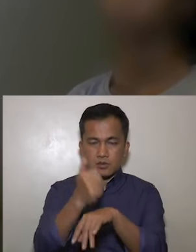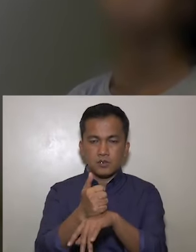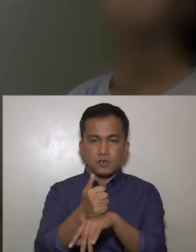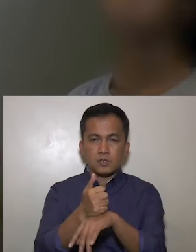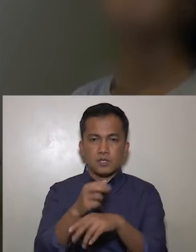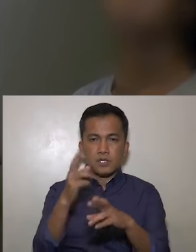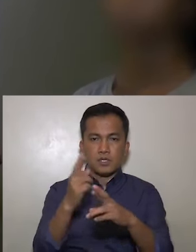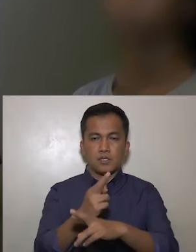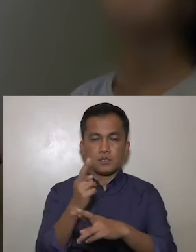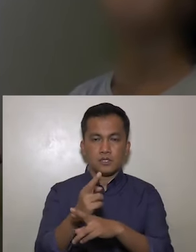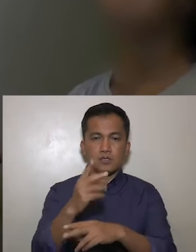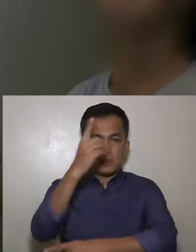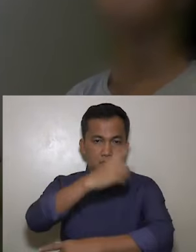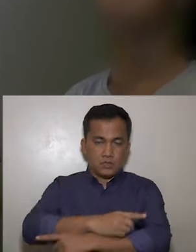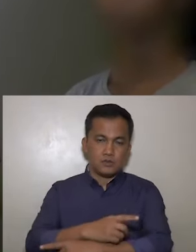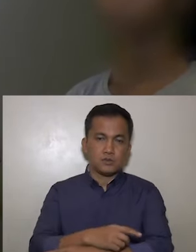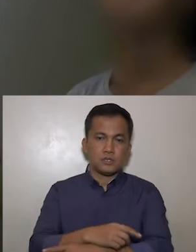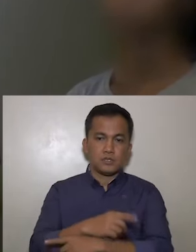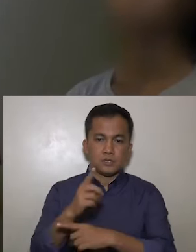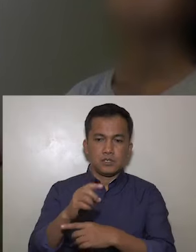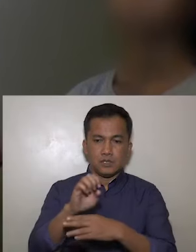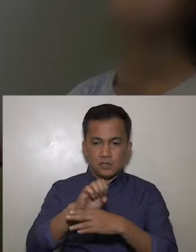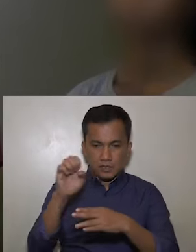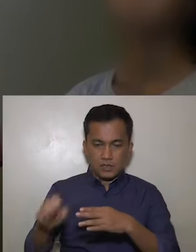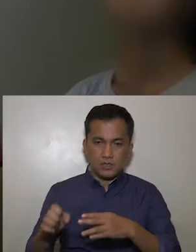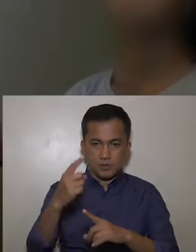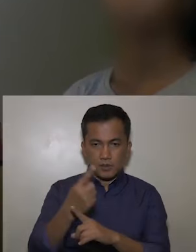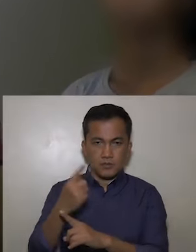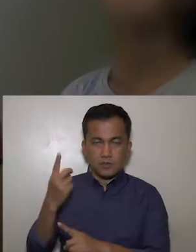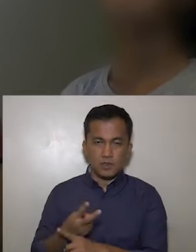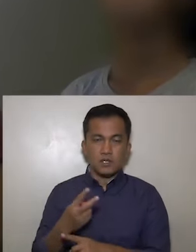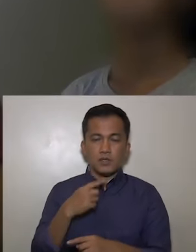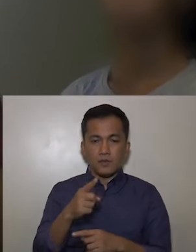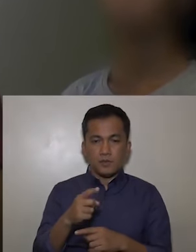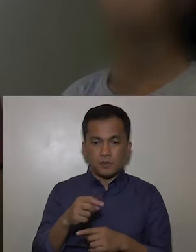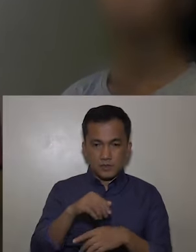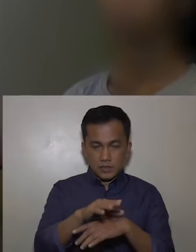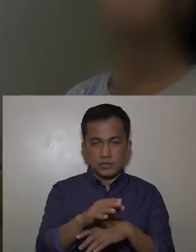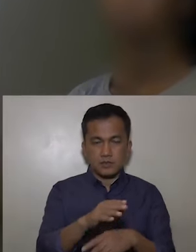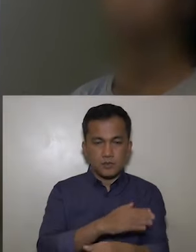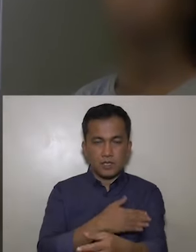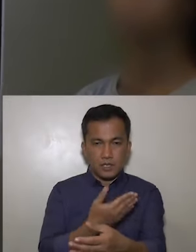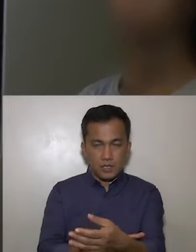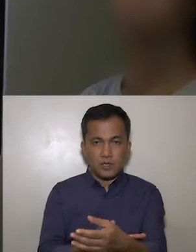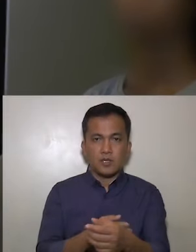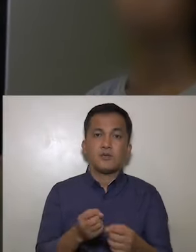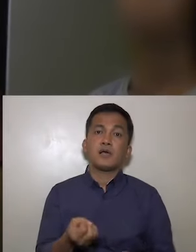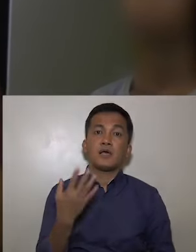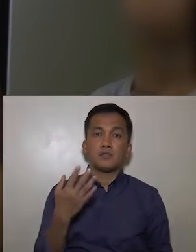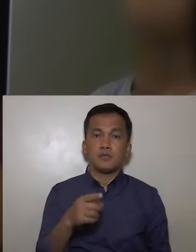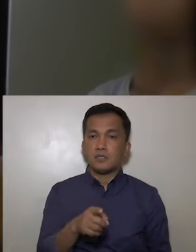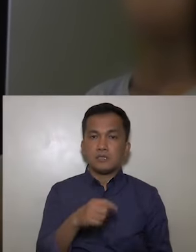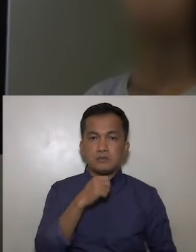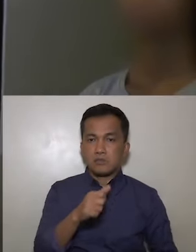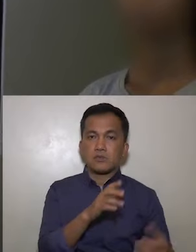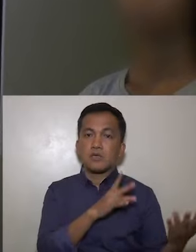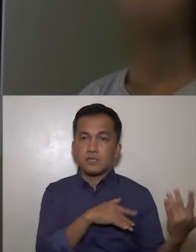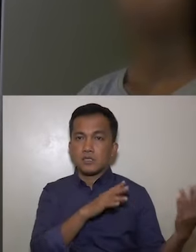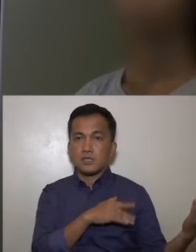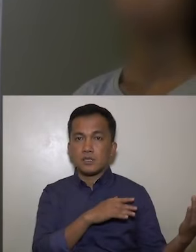ng regular na araw ba tuwing katapusan yung padala niyo po sa mga anak niyo at kung magkano, para hindi naman po